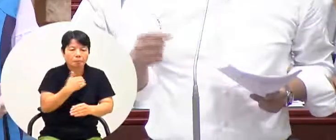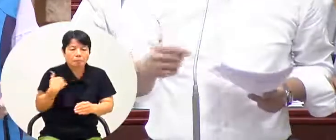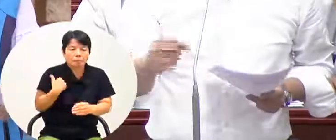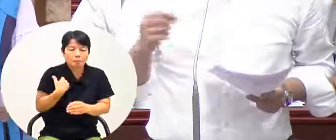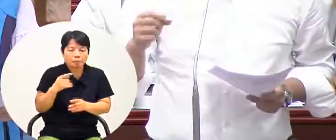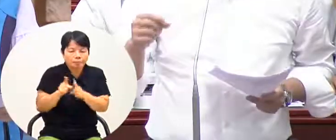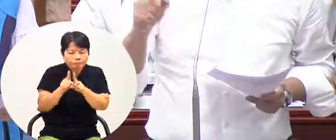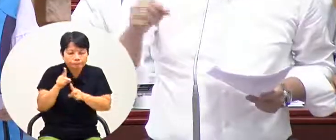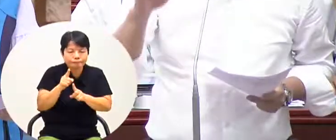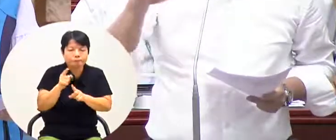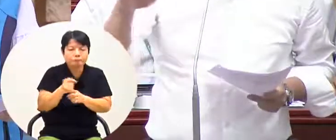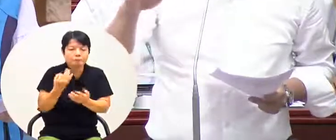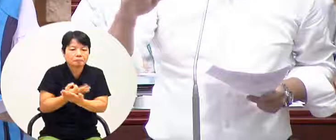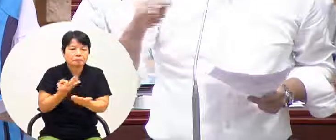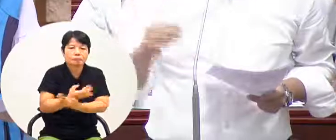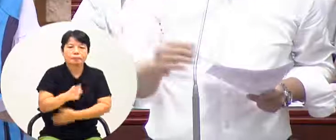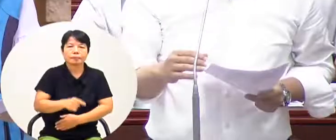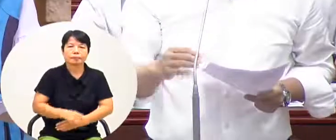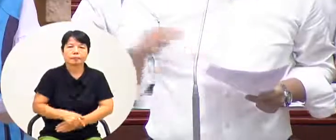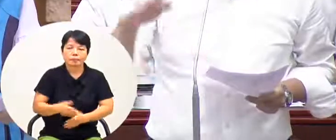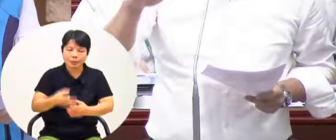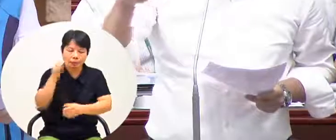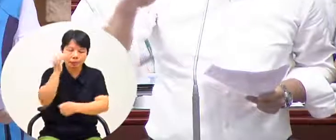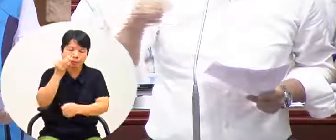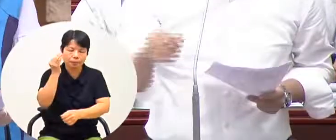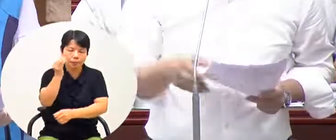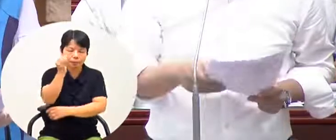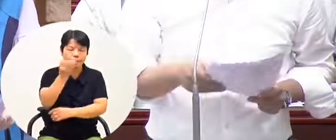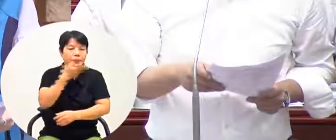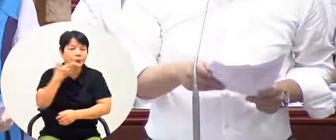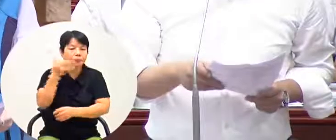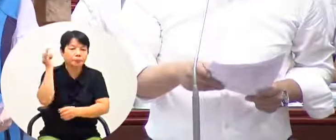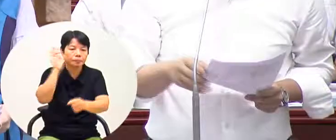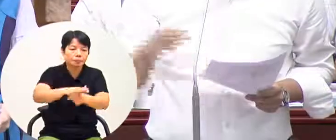利息的补贴事实上是针对某些特定的对象，他有一定的